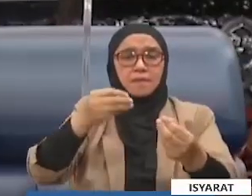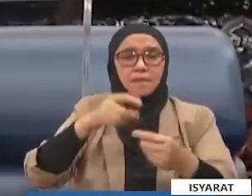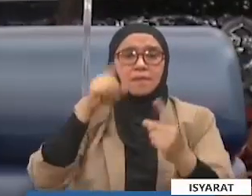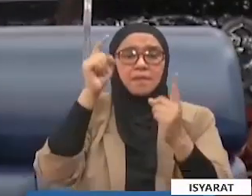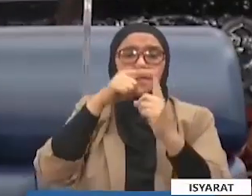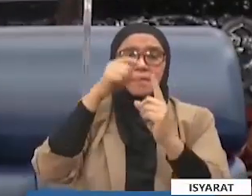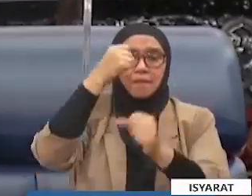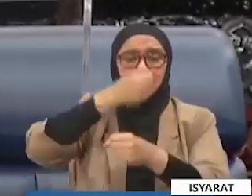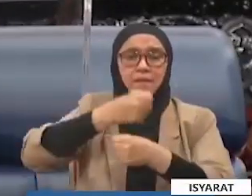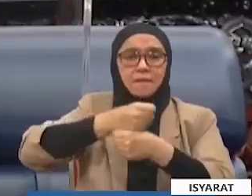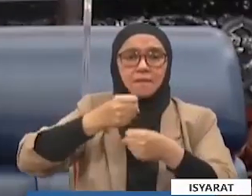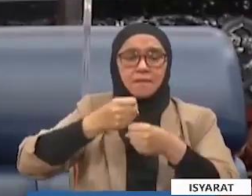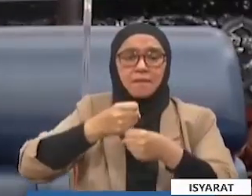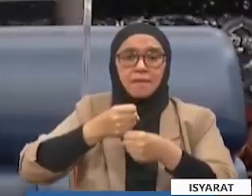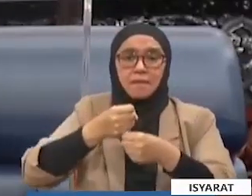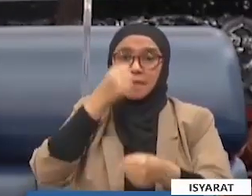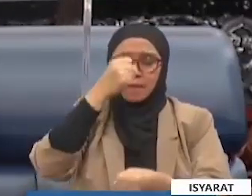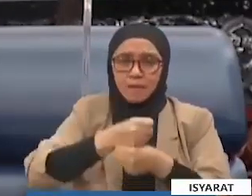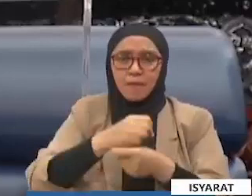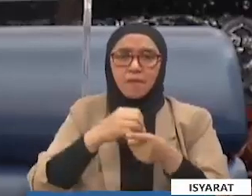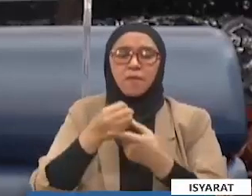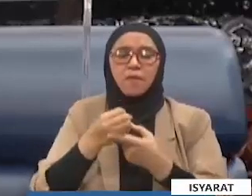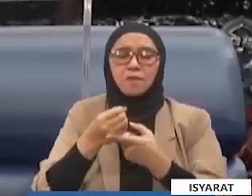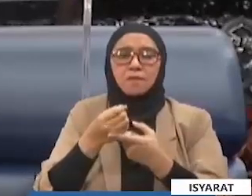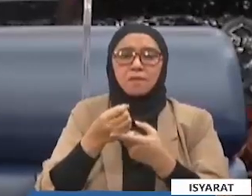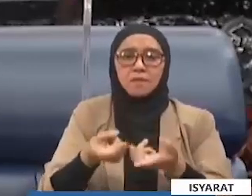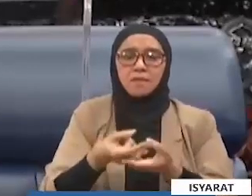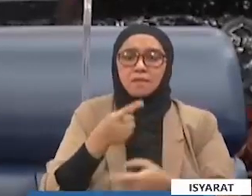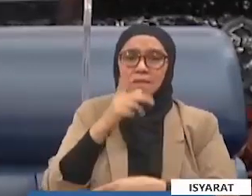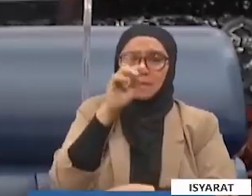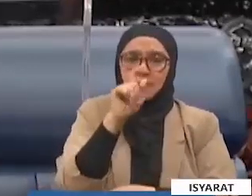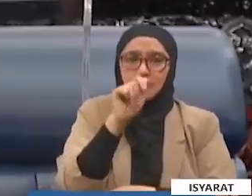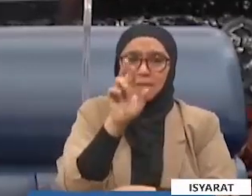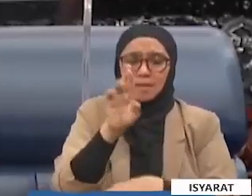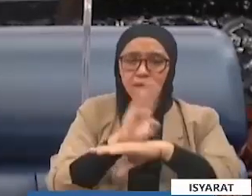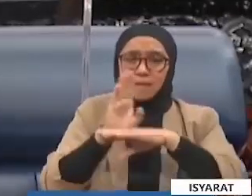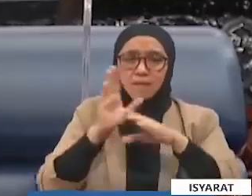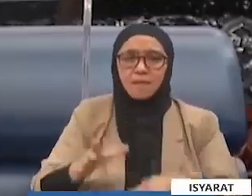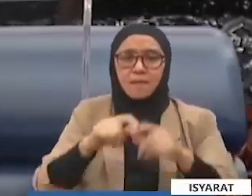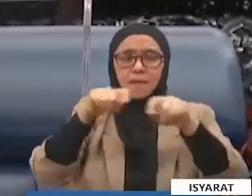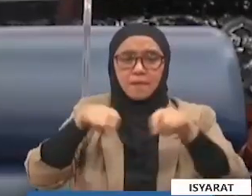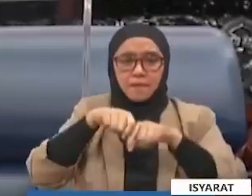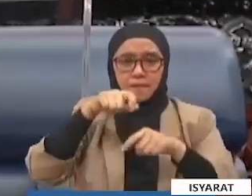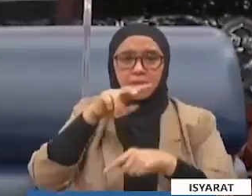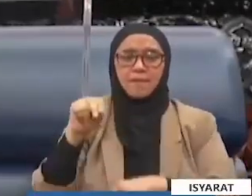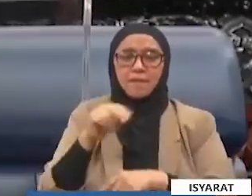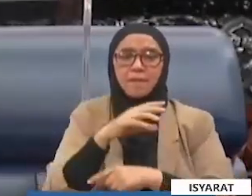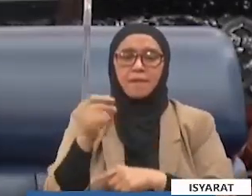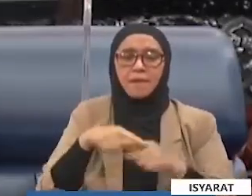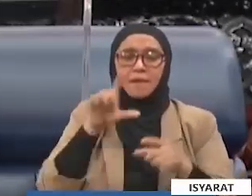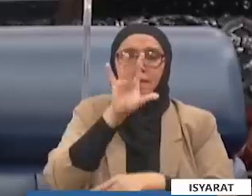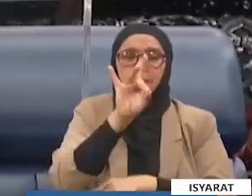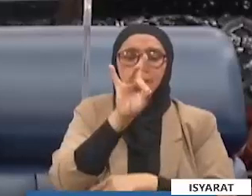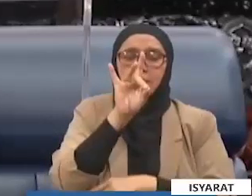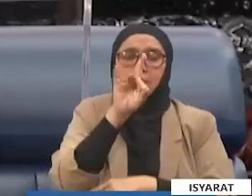40% daripada kerja kepada kontraktor tempatan. Pertama. Yang ini adalah berjumlah 86 bilion. Dan 8.6